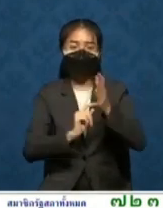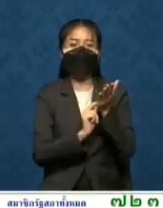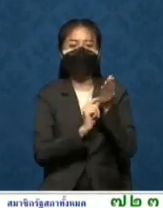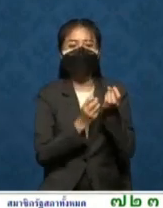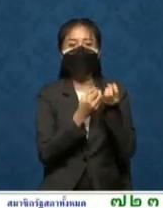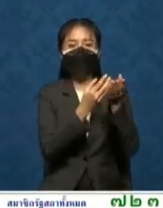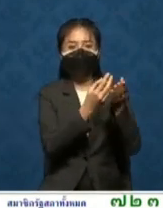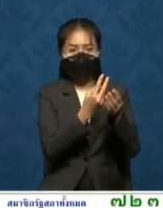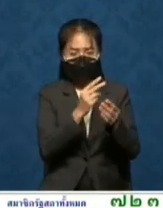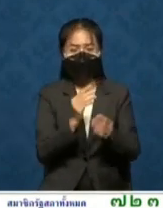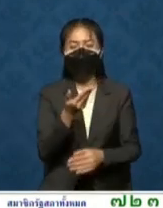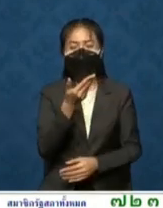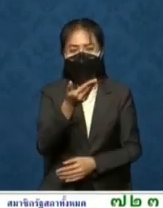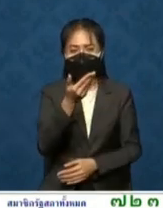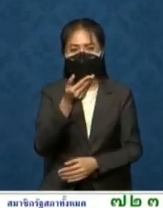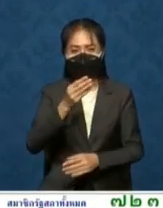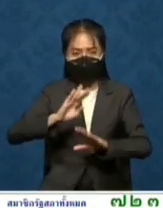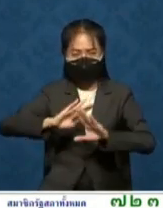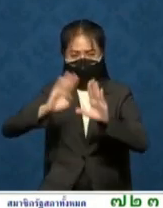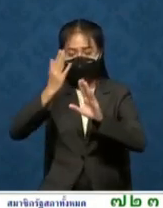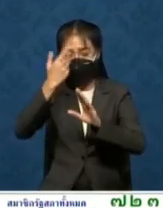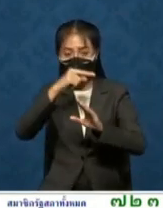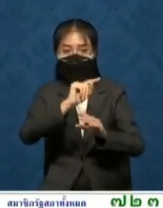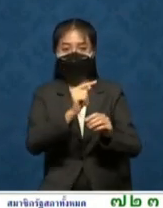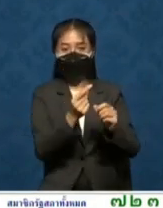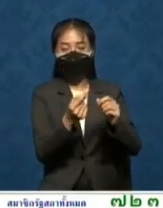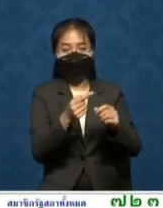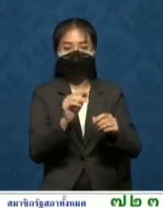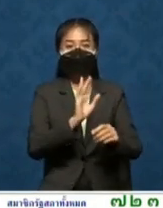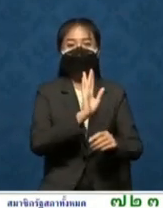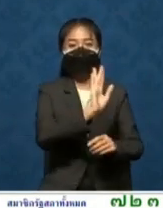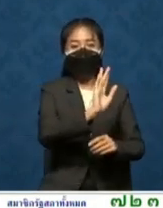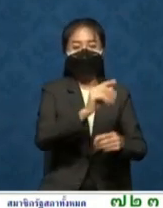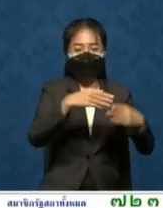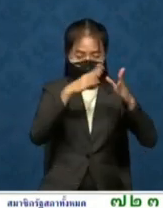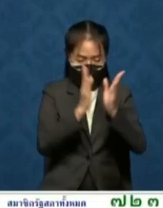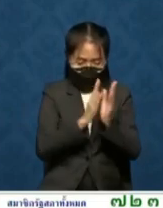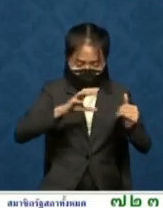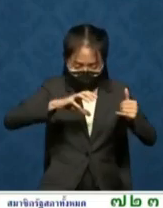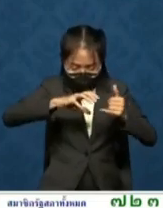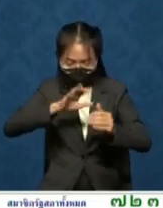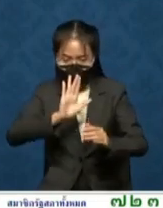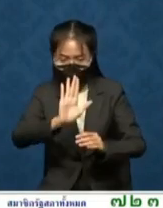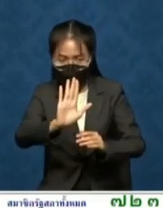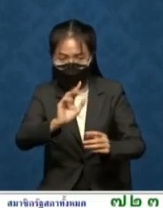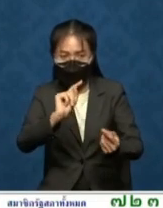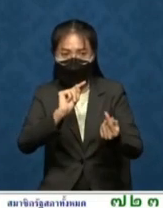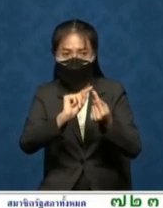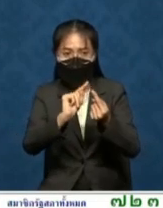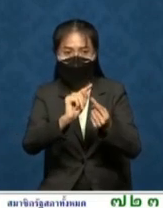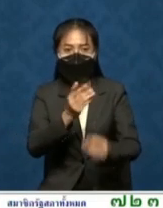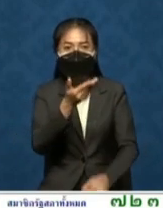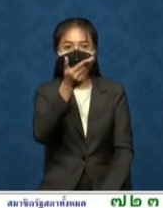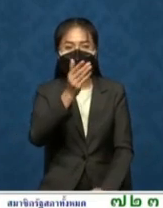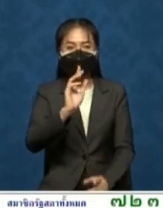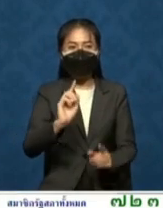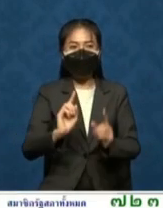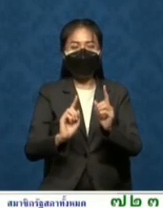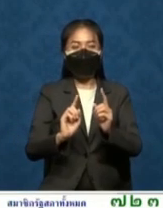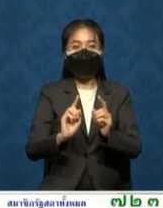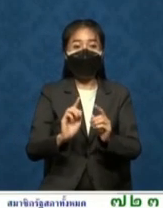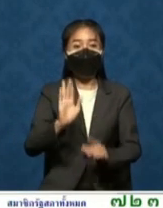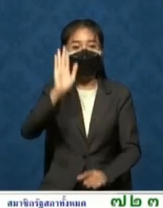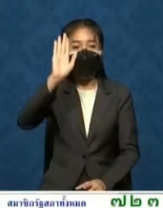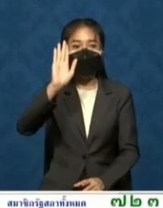แต่ถอนนะครับถอนนะครับ โดนคดีด้วยนะครับห้ามเข้าวัดที่บางคลานที่จังหวัดพิจิตรครับ ถอนนะครับ แล้วล่าสุดก็ไปรายงาน